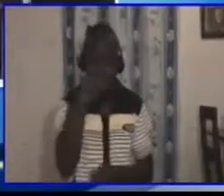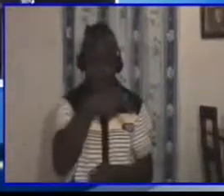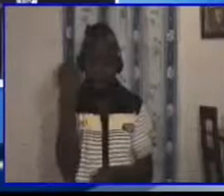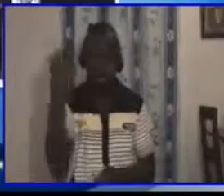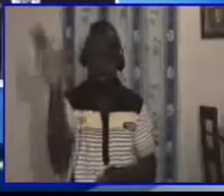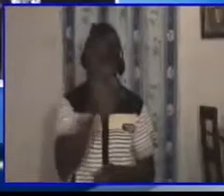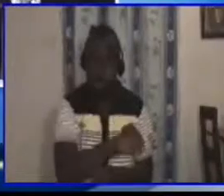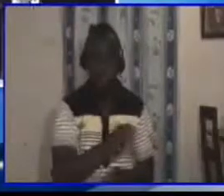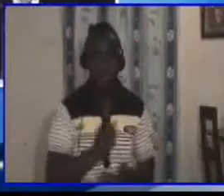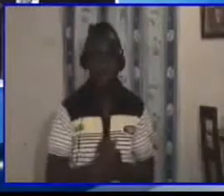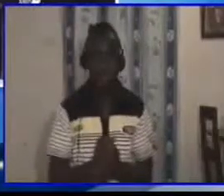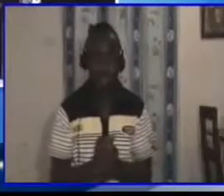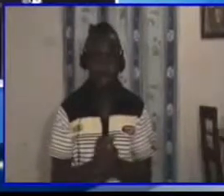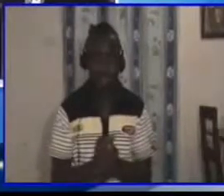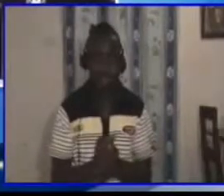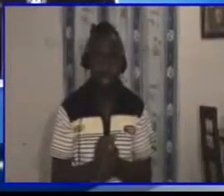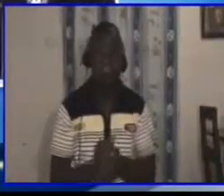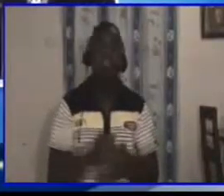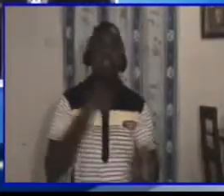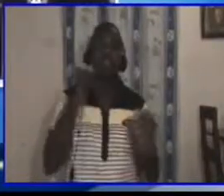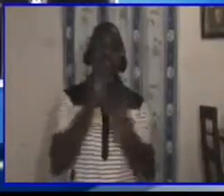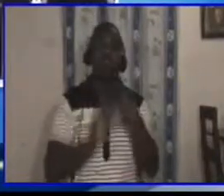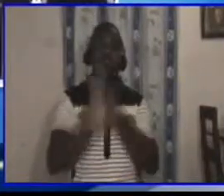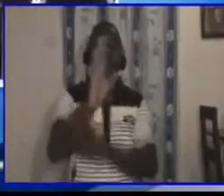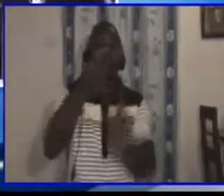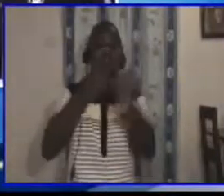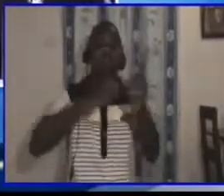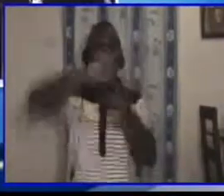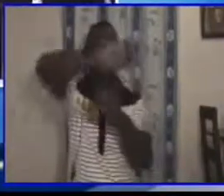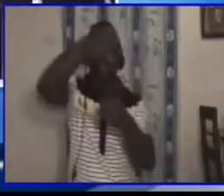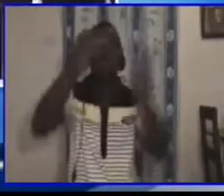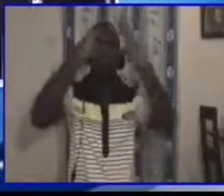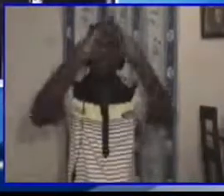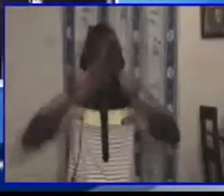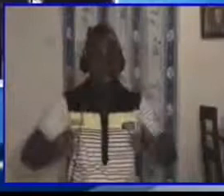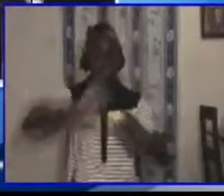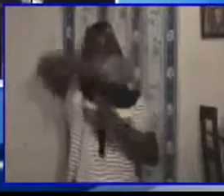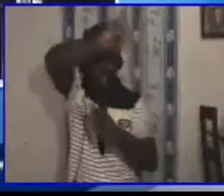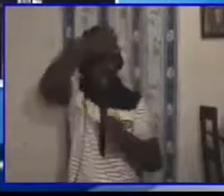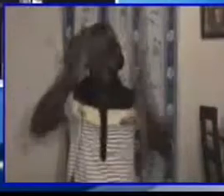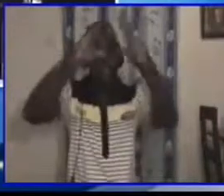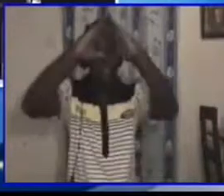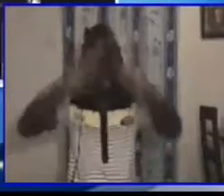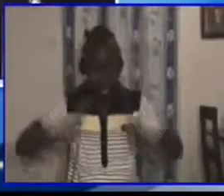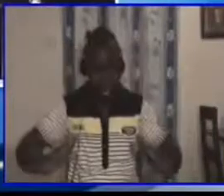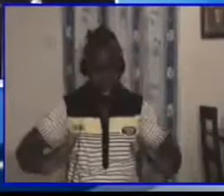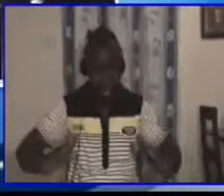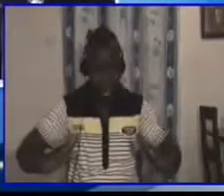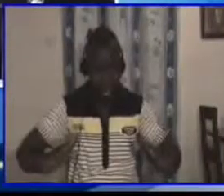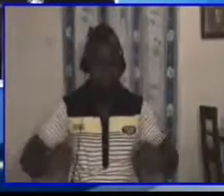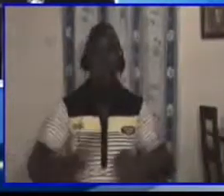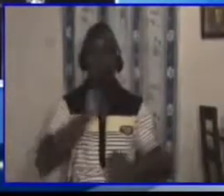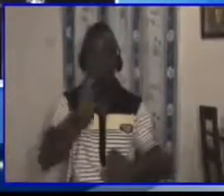e l'insegnamento dal monte sion non da